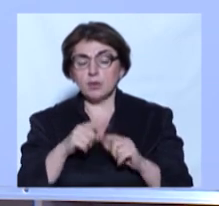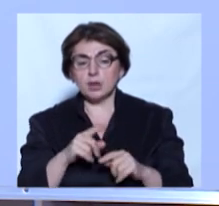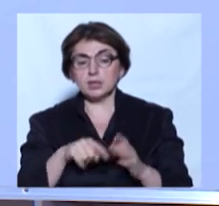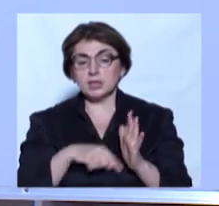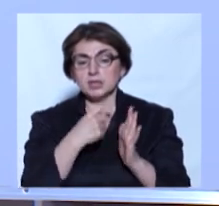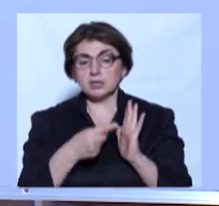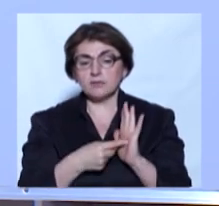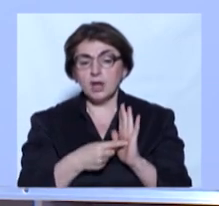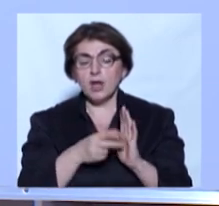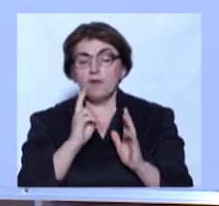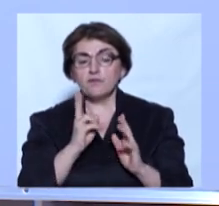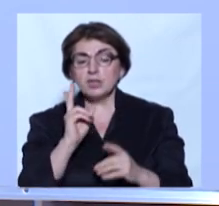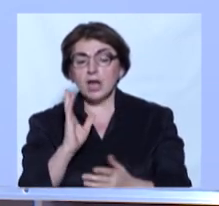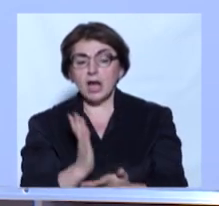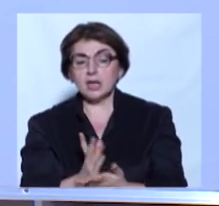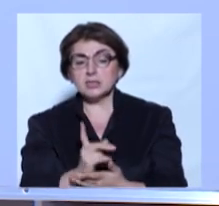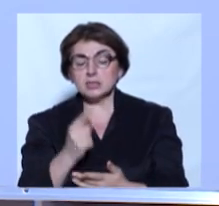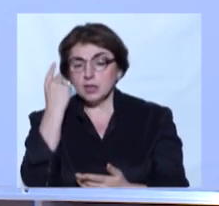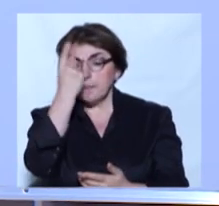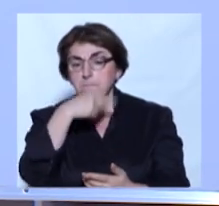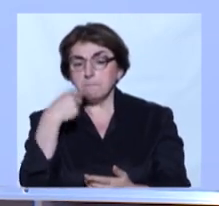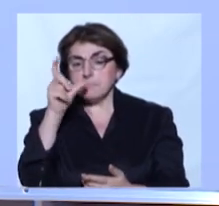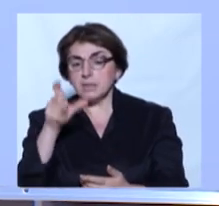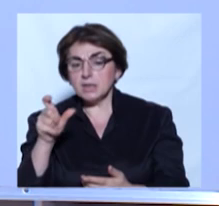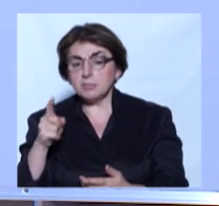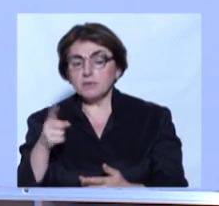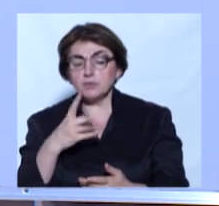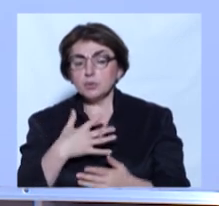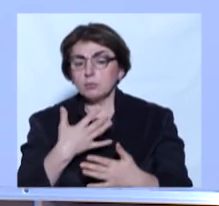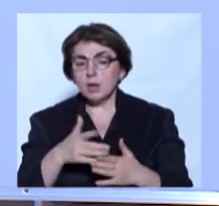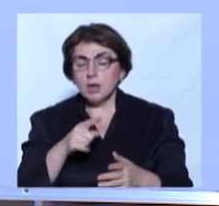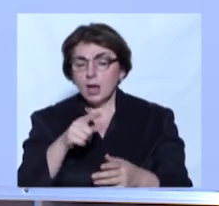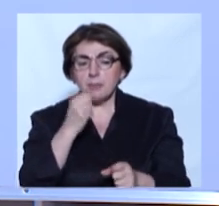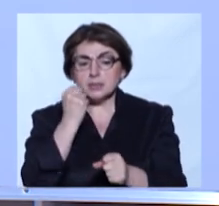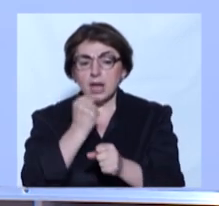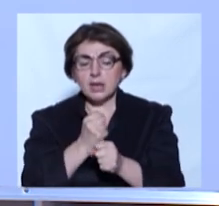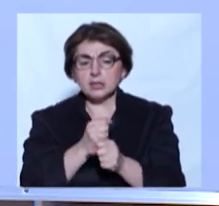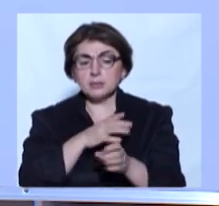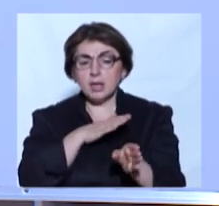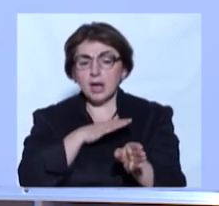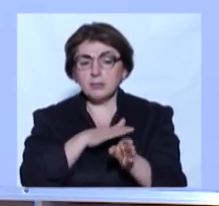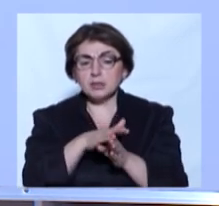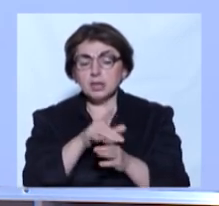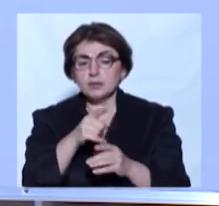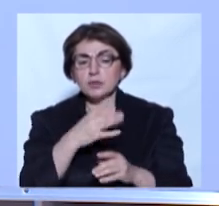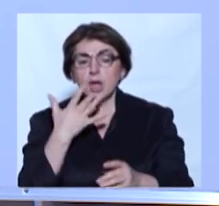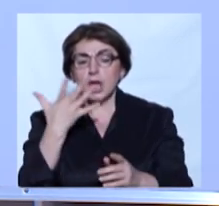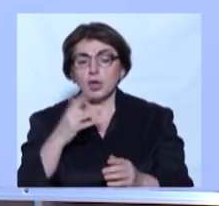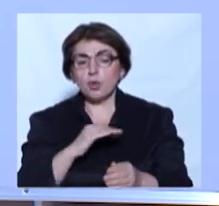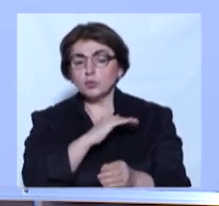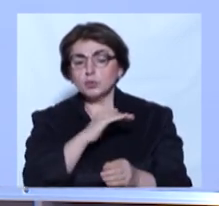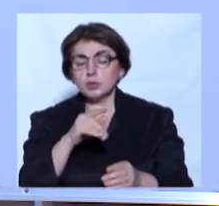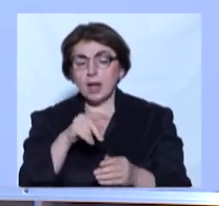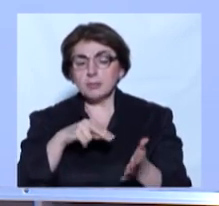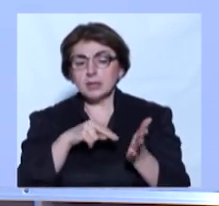დაისვას კითხვა, ვინ არის პირები, ორგანოები, ვინც უშუალოდ ახორციელებენ ეროვნულ დონეზე აი